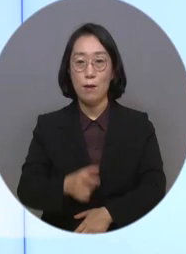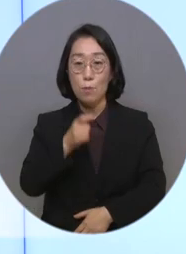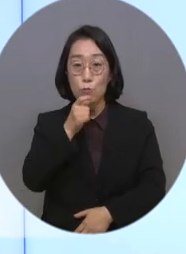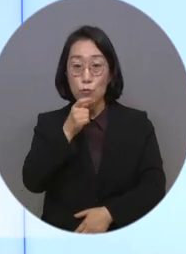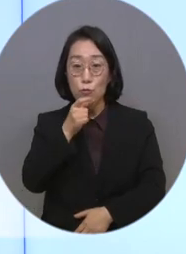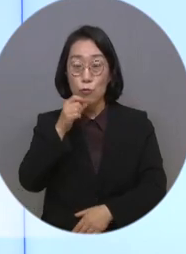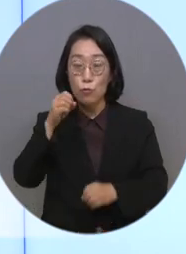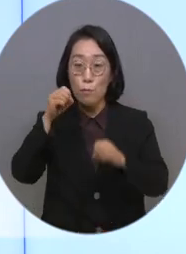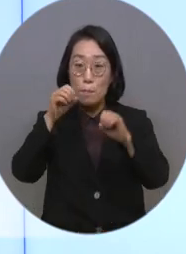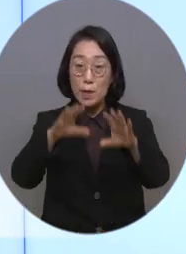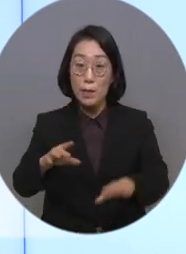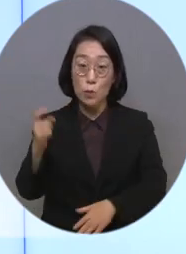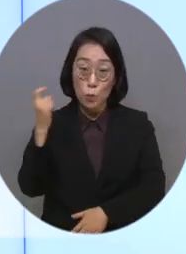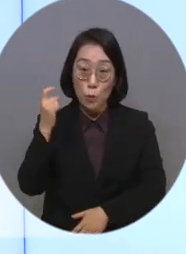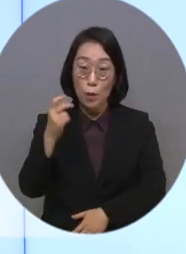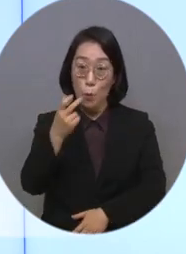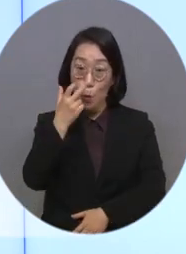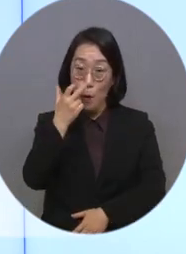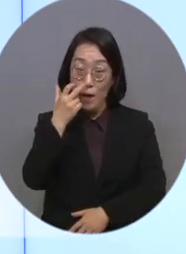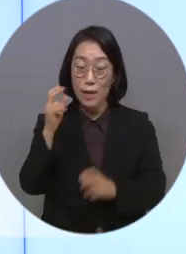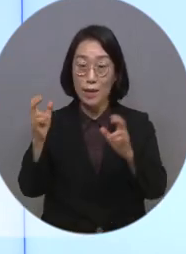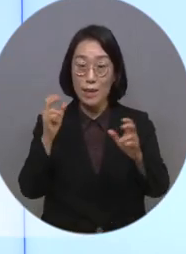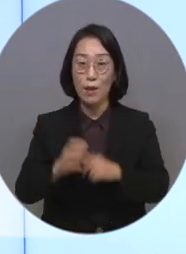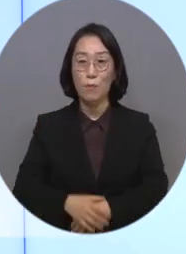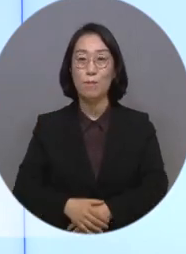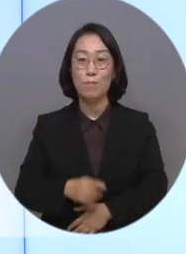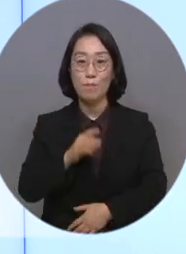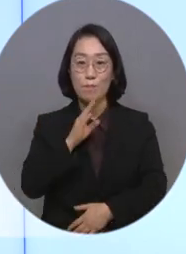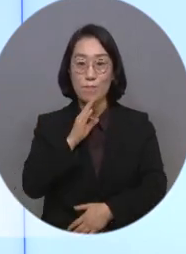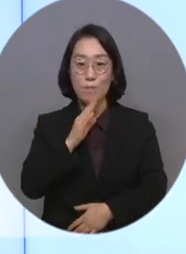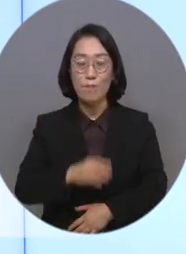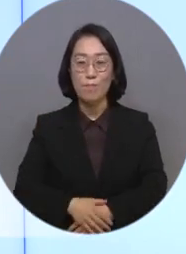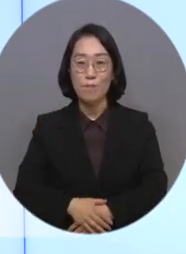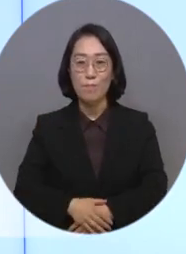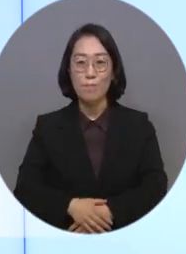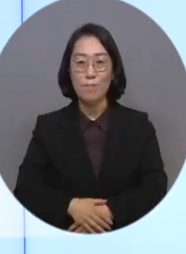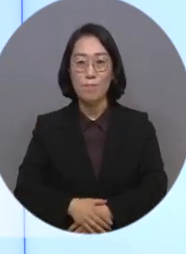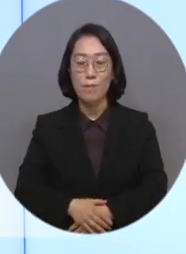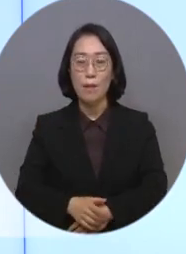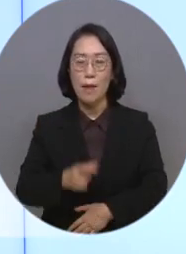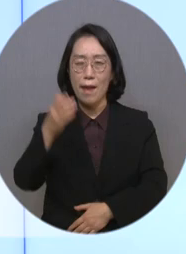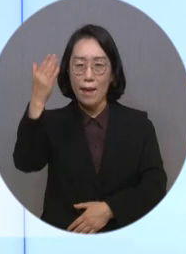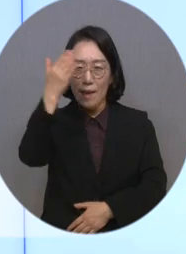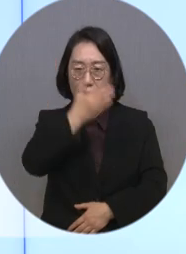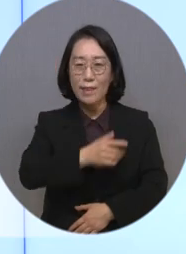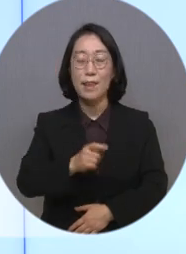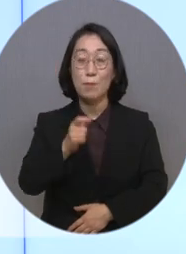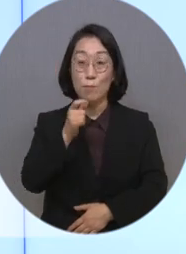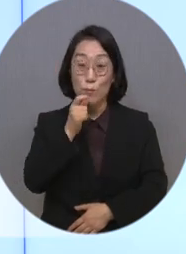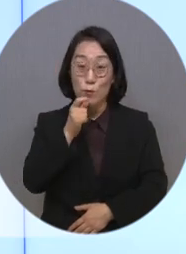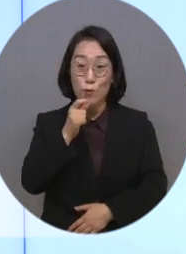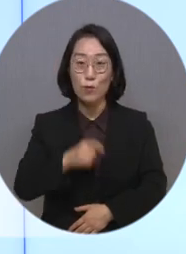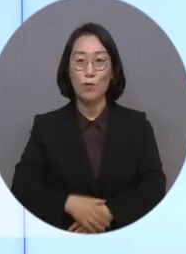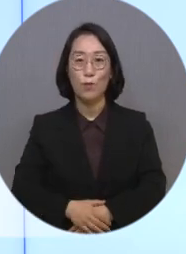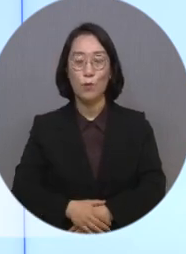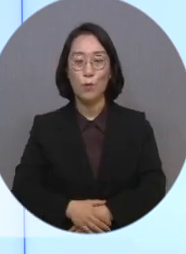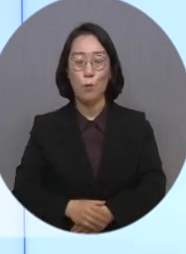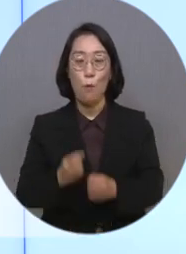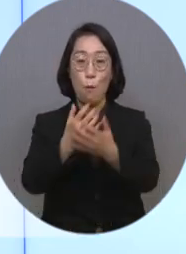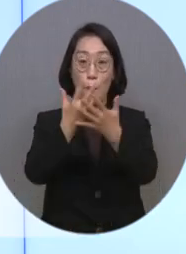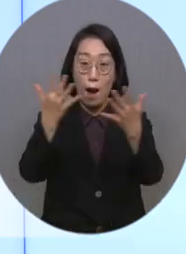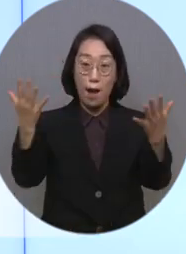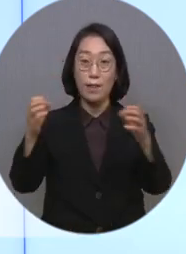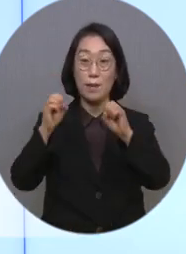물빛소리는 코웨이의 대표 상징인 맑은 물, 그리고 주위를